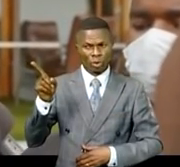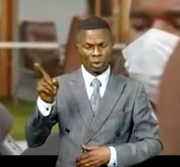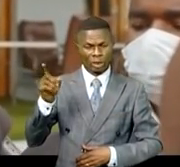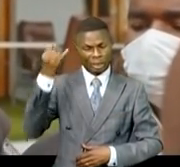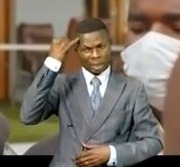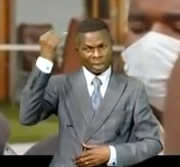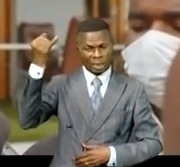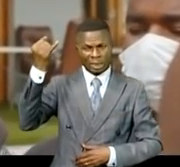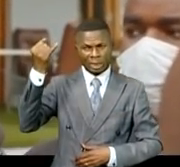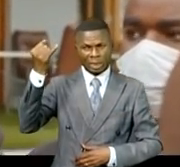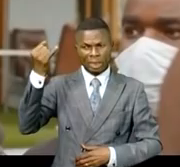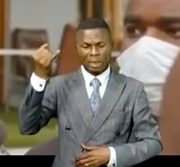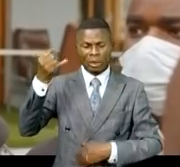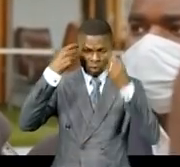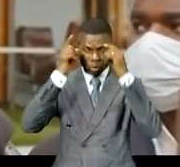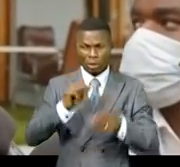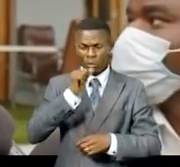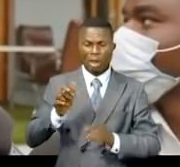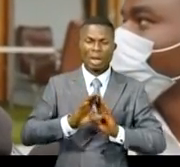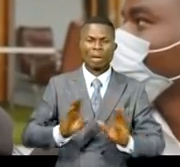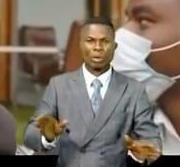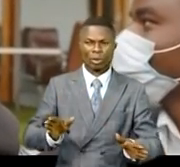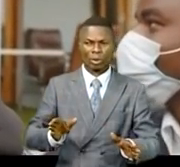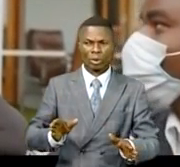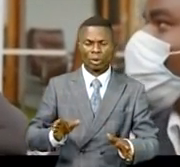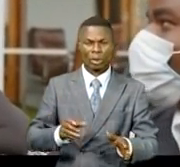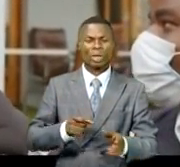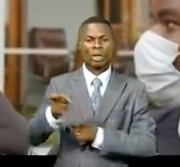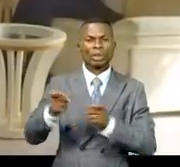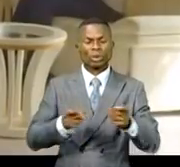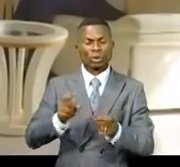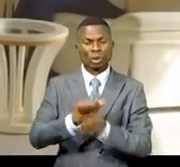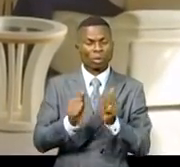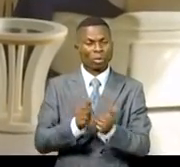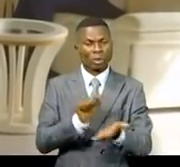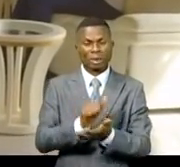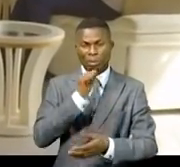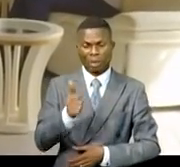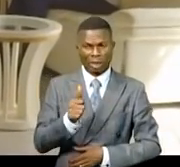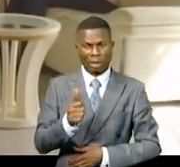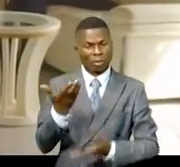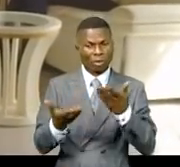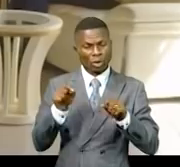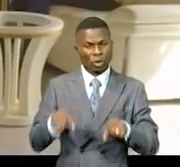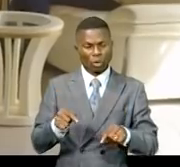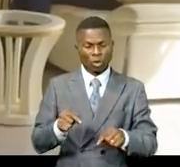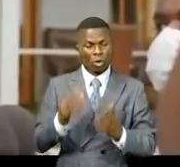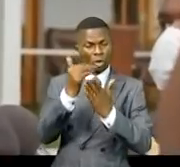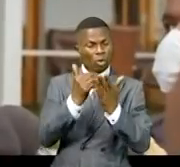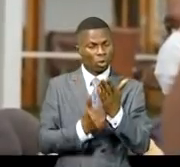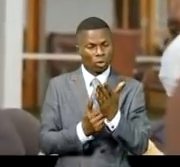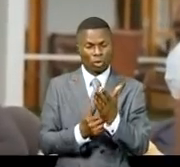dextérité et la capacité de la gestion de cette crise, je crois qu'aujourd'hui nous n'en serions pas là.